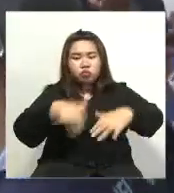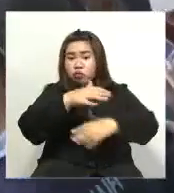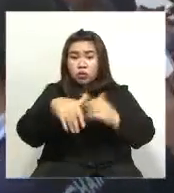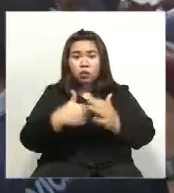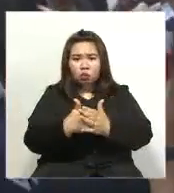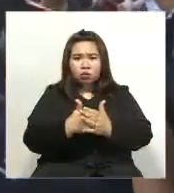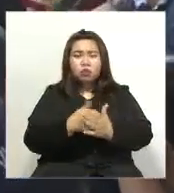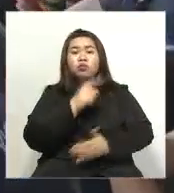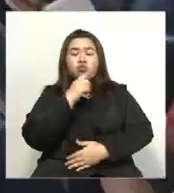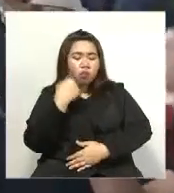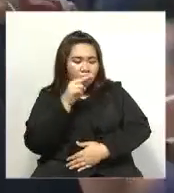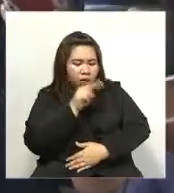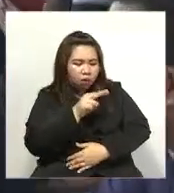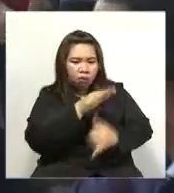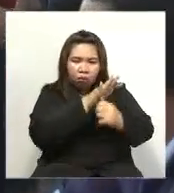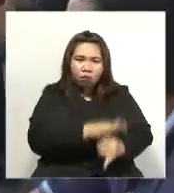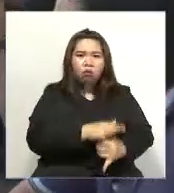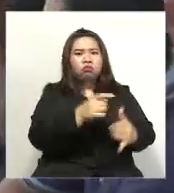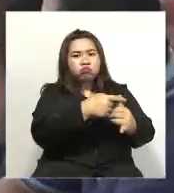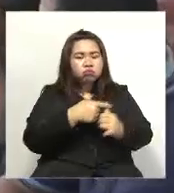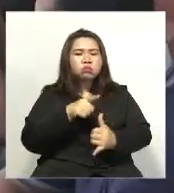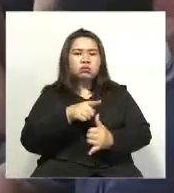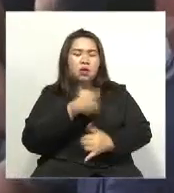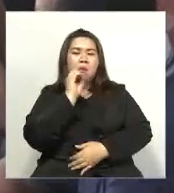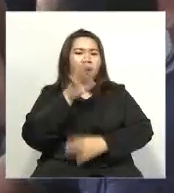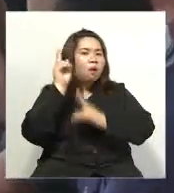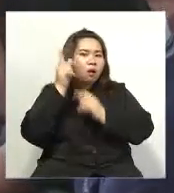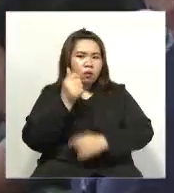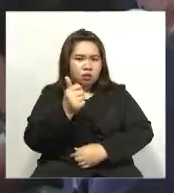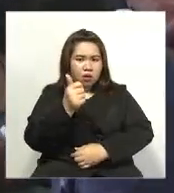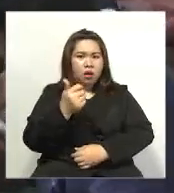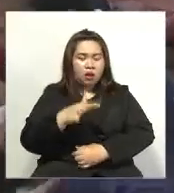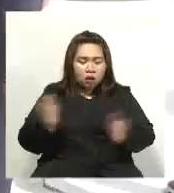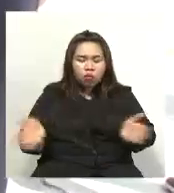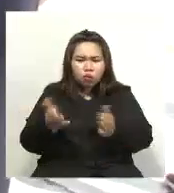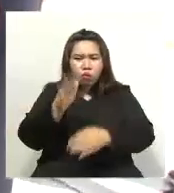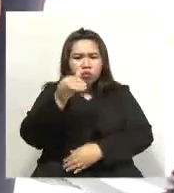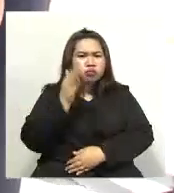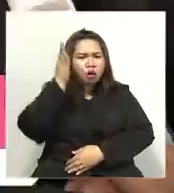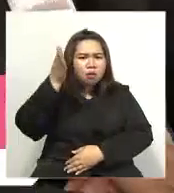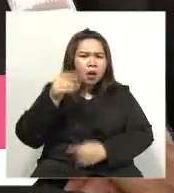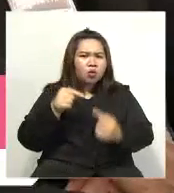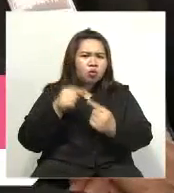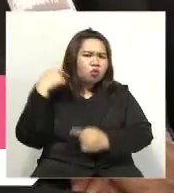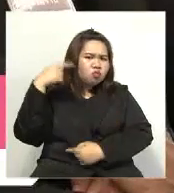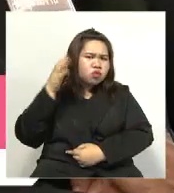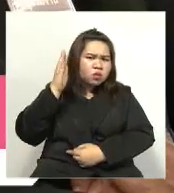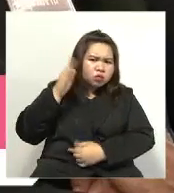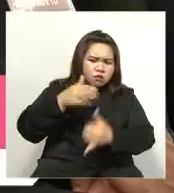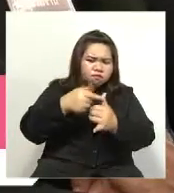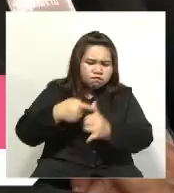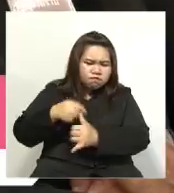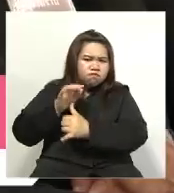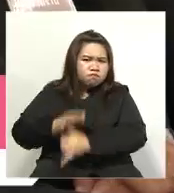การแจ้งเบาะแสการค้ามนุษย์และการรณรงค์ลดอุปสงค์การแสวงหาประโยชน์ทางเพศที่แฝงมากับการท่องเที่ย